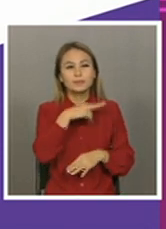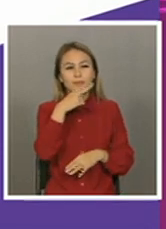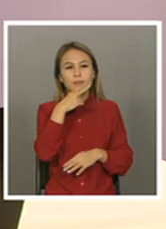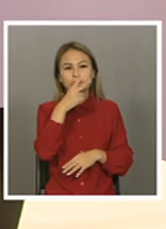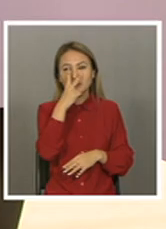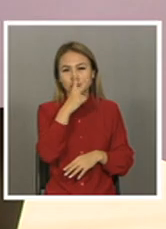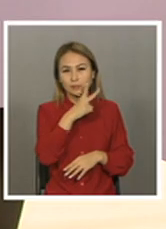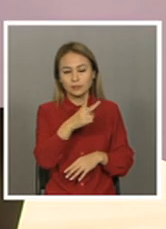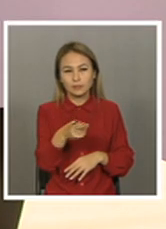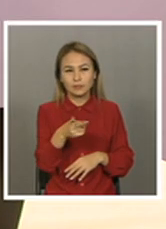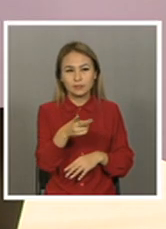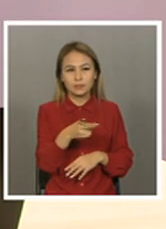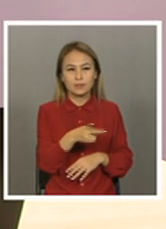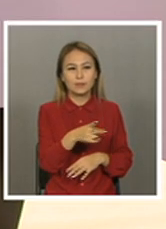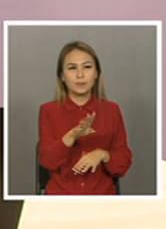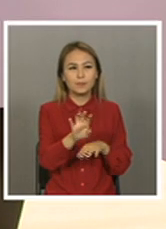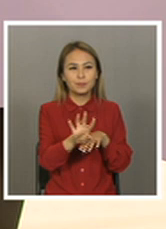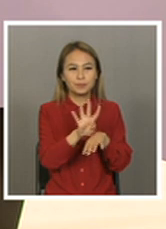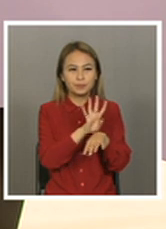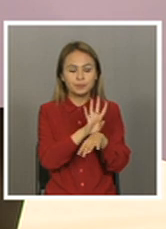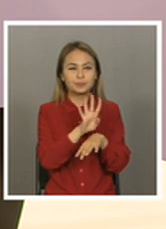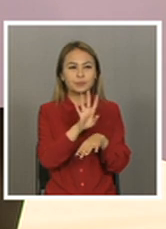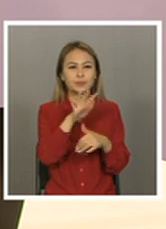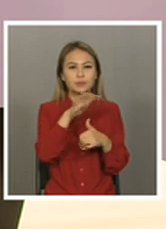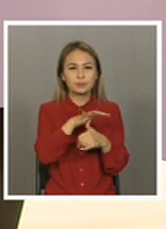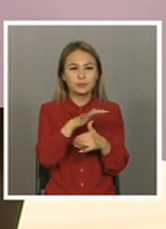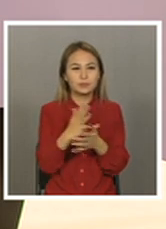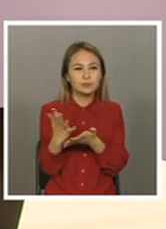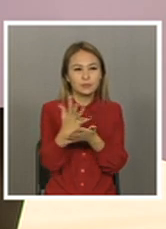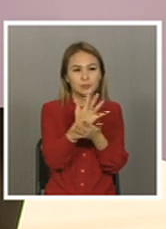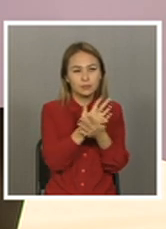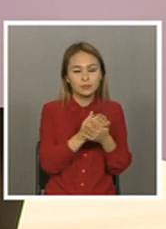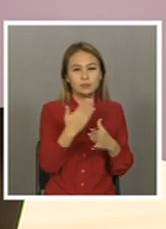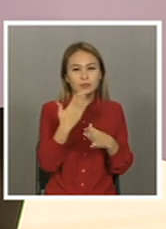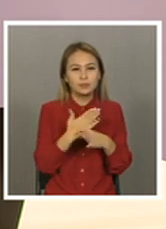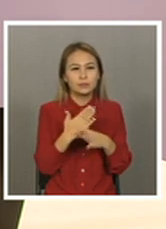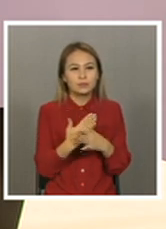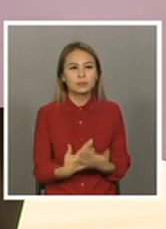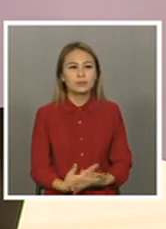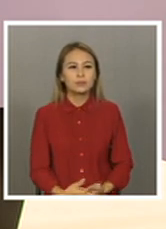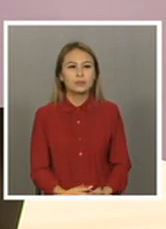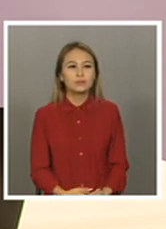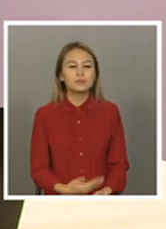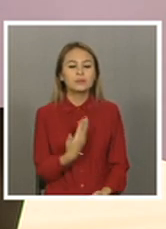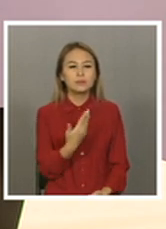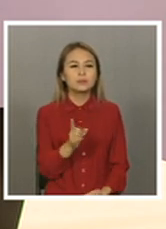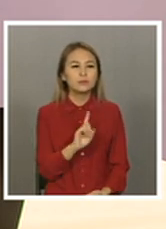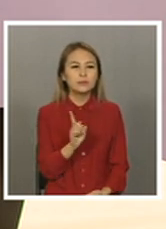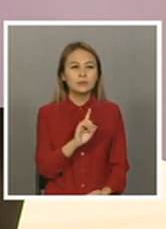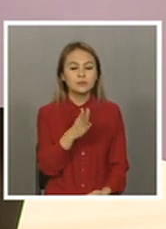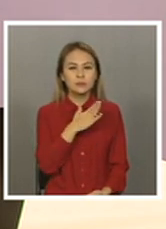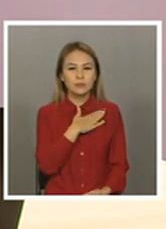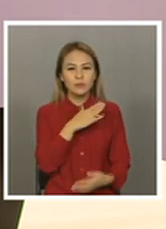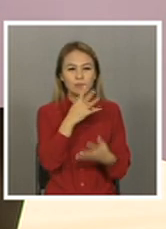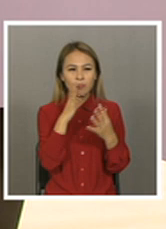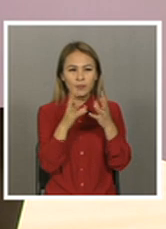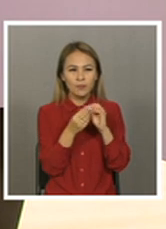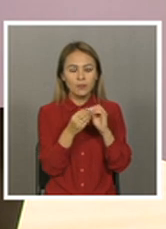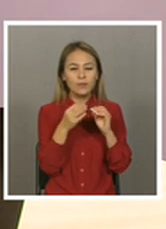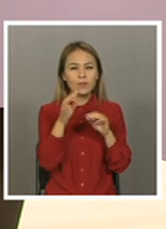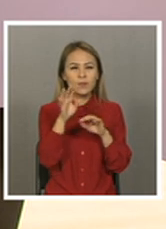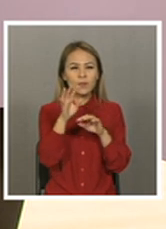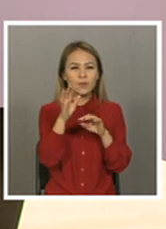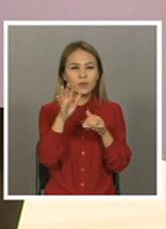аударамыз. Кірпіге саңырау құлақтарды жинауға көмектесейік. Ол үшін біз саңырау